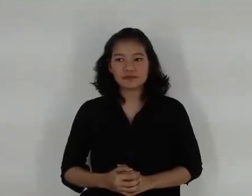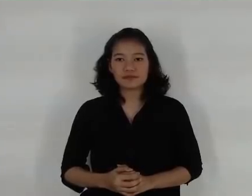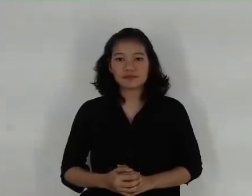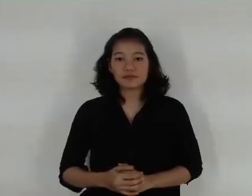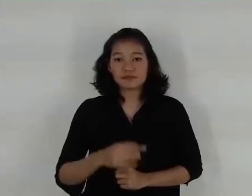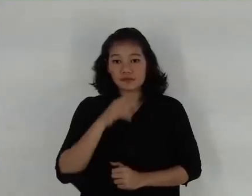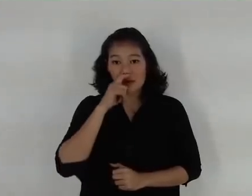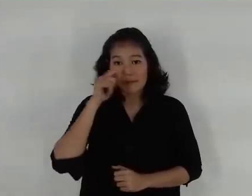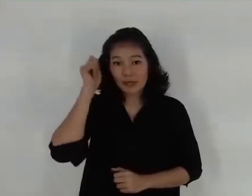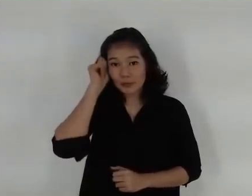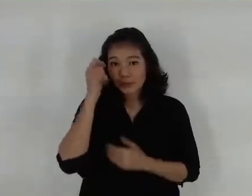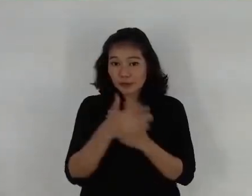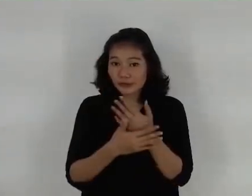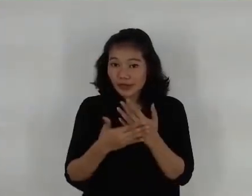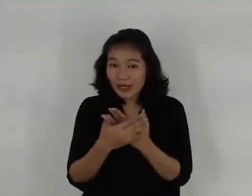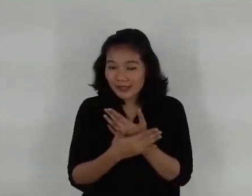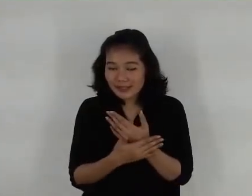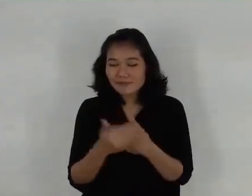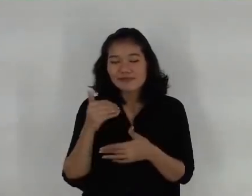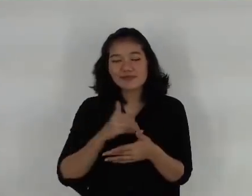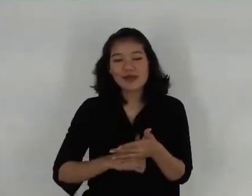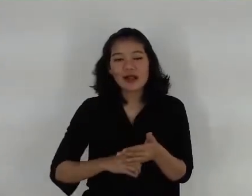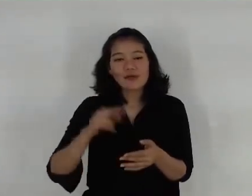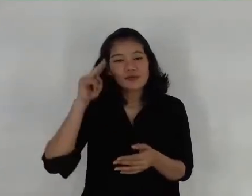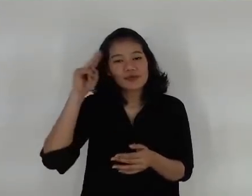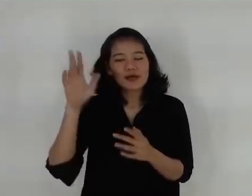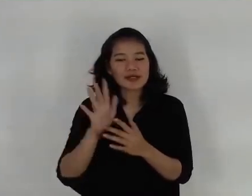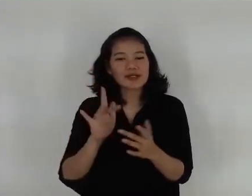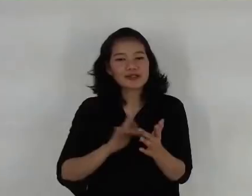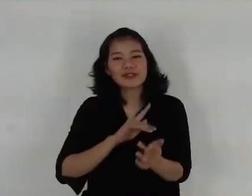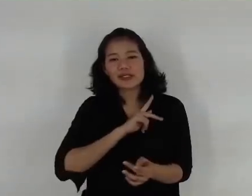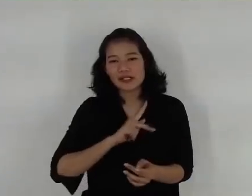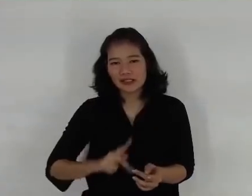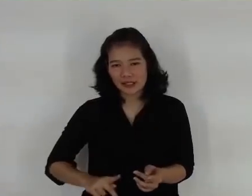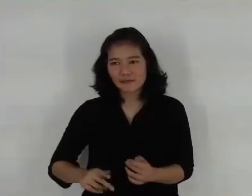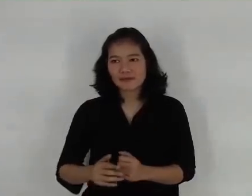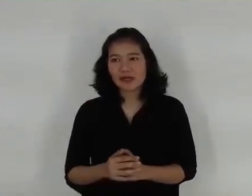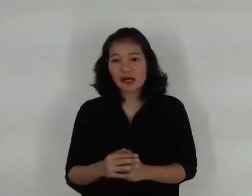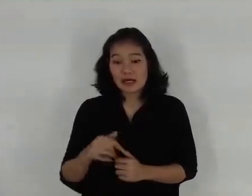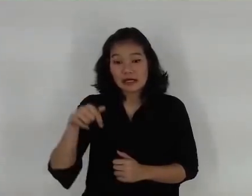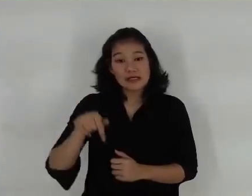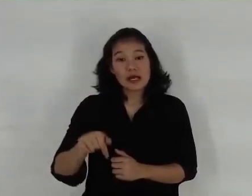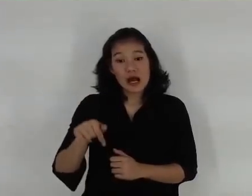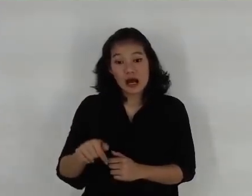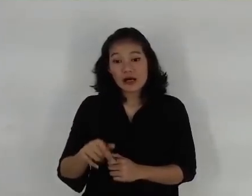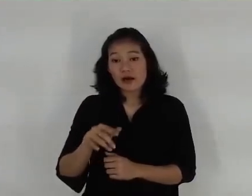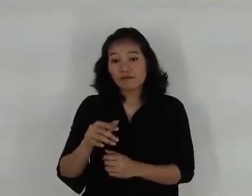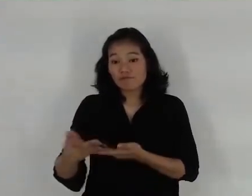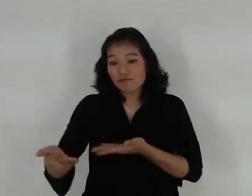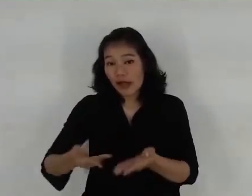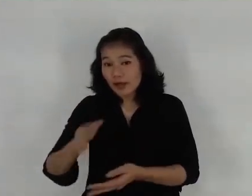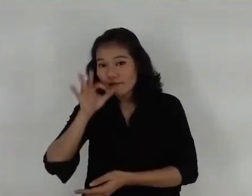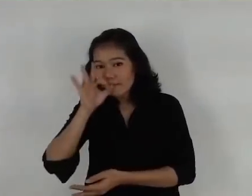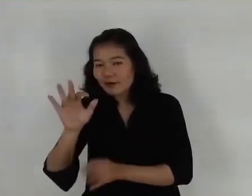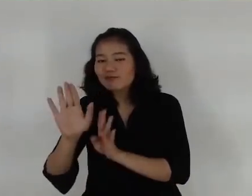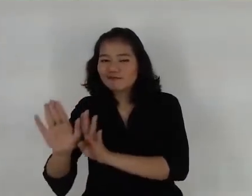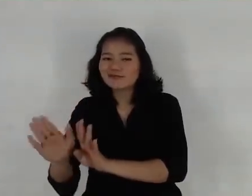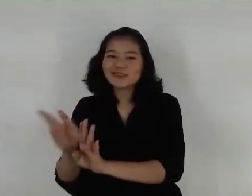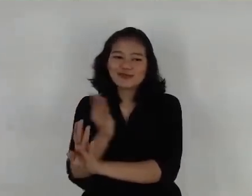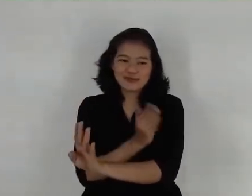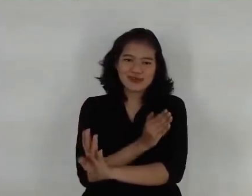ini Bapak Ibu yang terkasih di dalam Tuhan Yesus Kristus sebelum kita memasuki pelayanan Firman